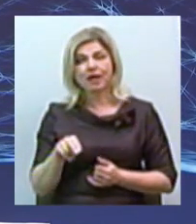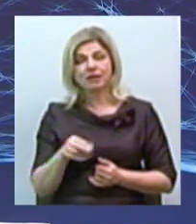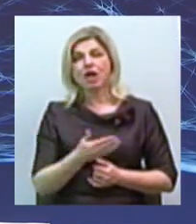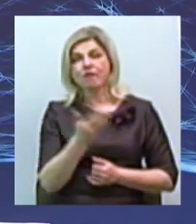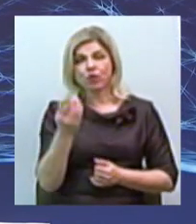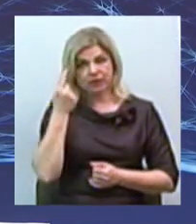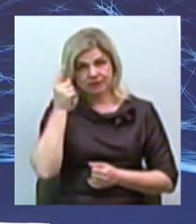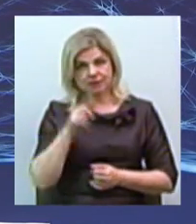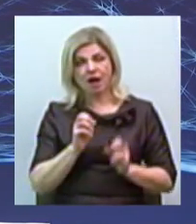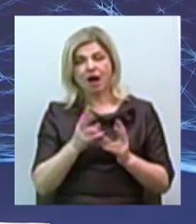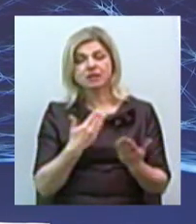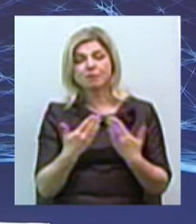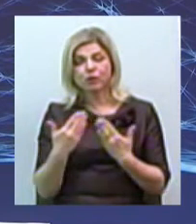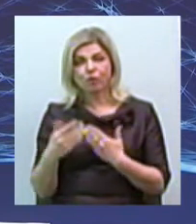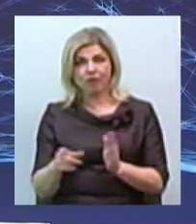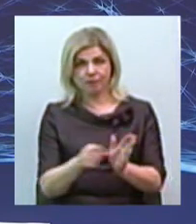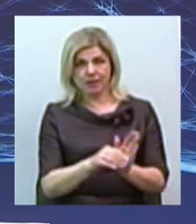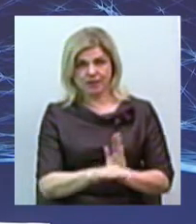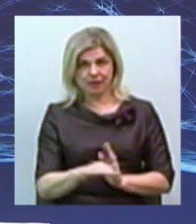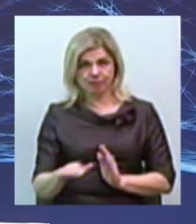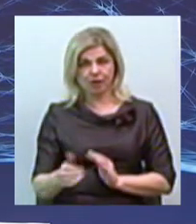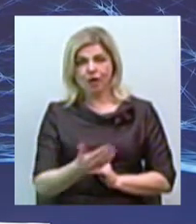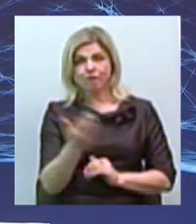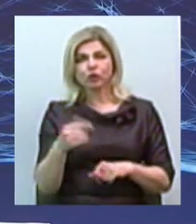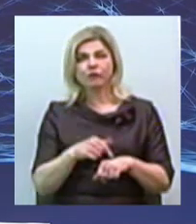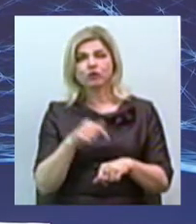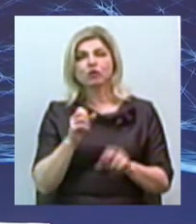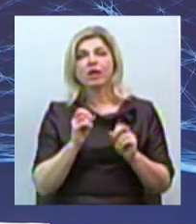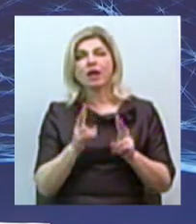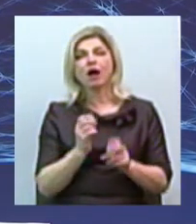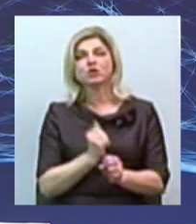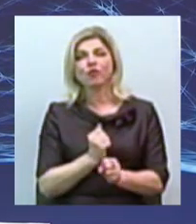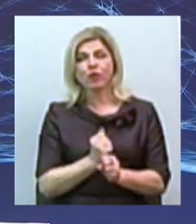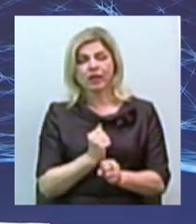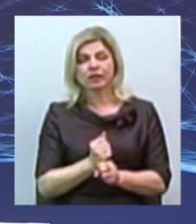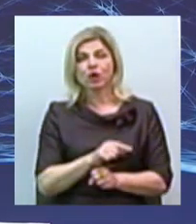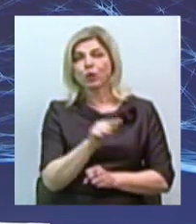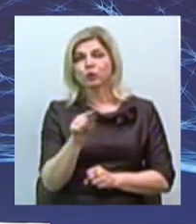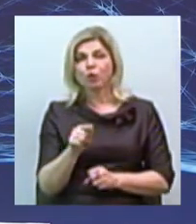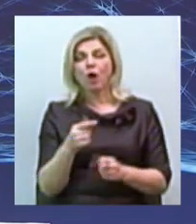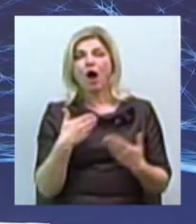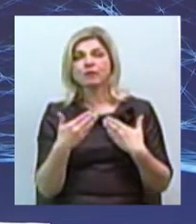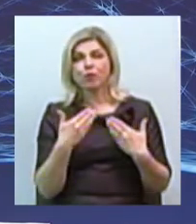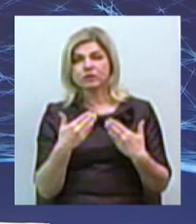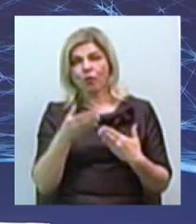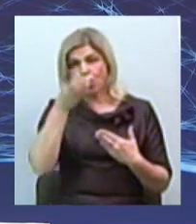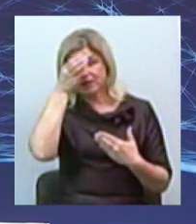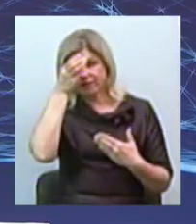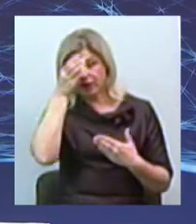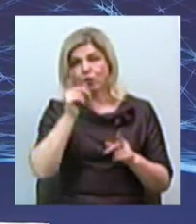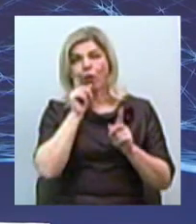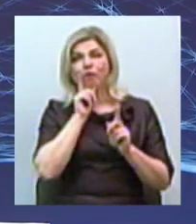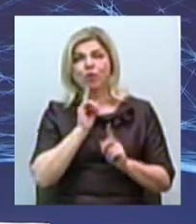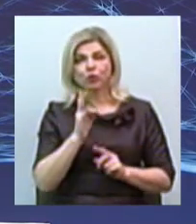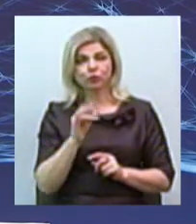як спілкуватися з дітьми. Вони відчувають, як створити ту атмосферу освітню,